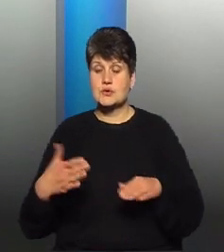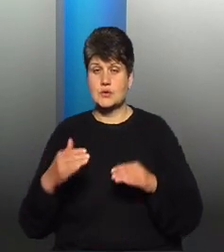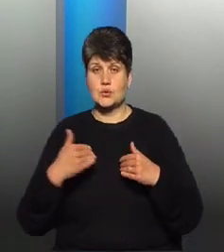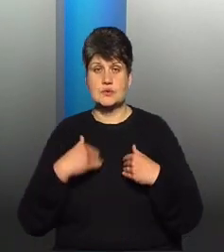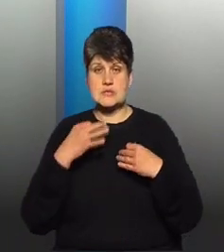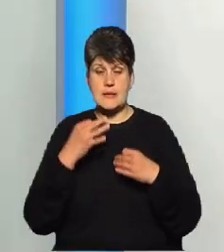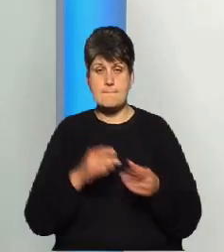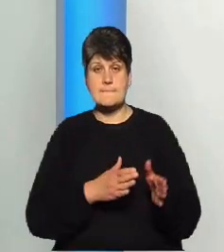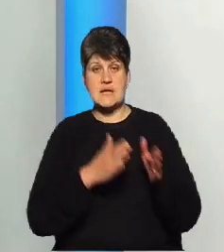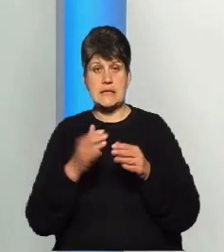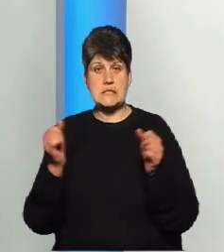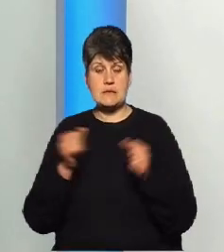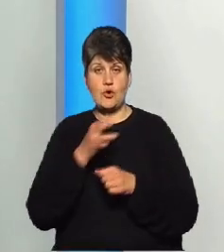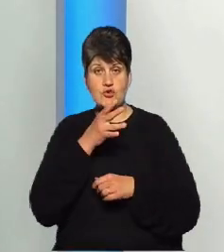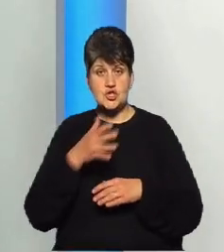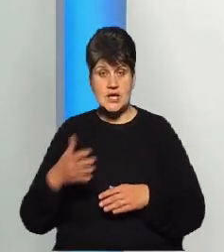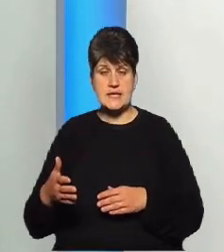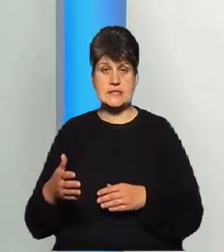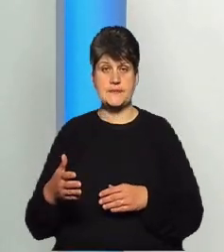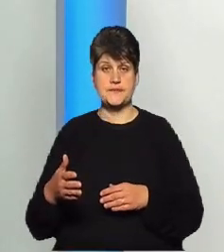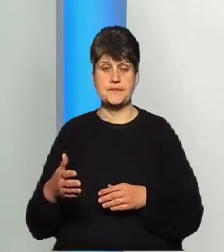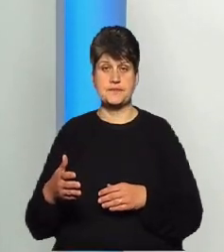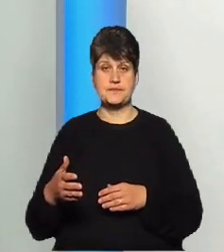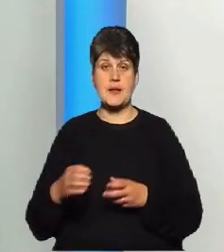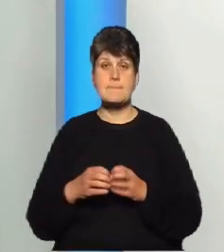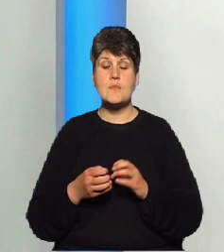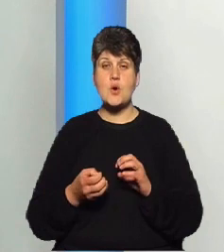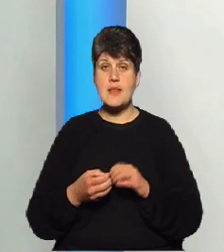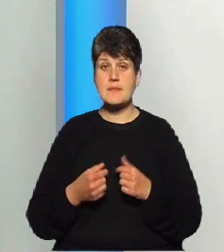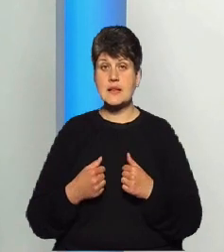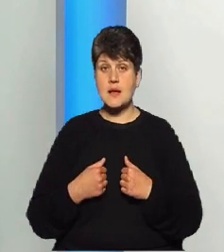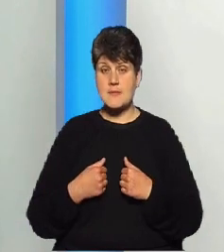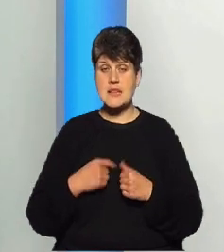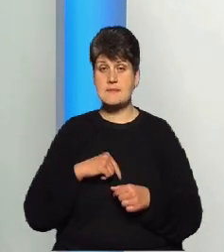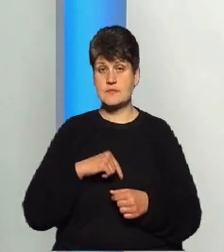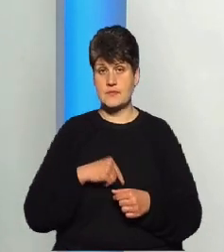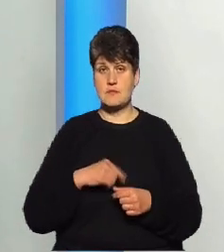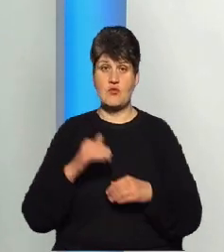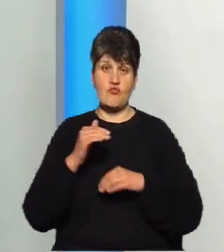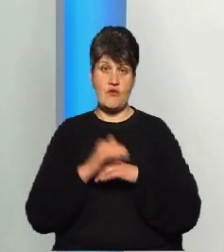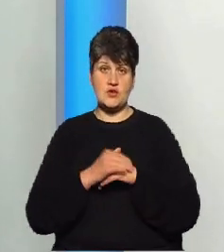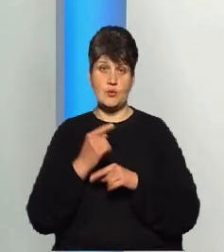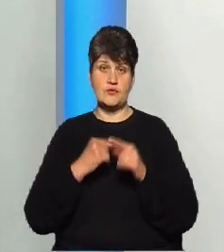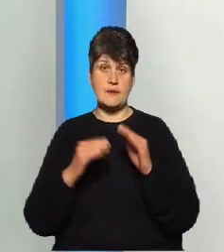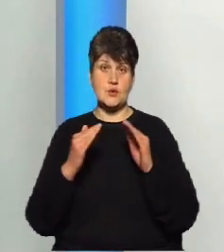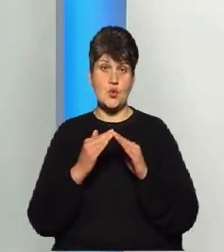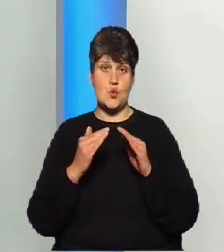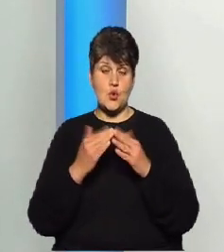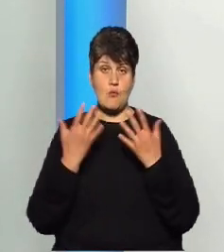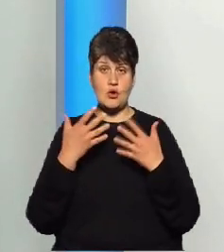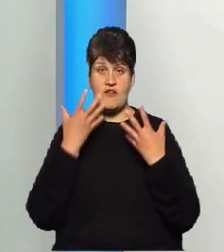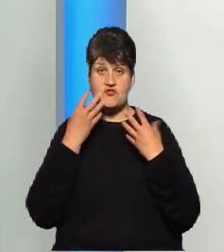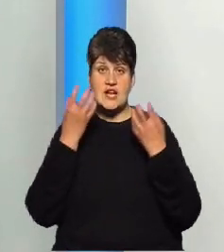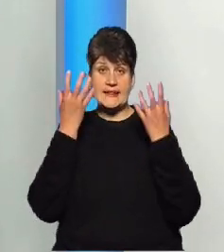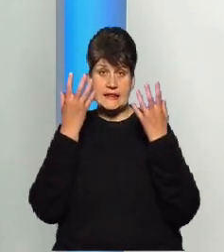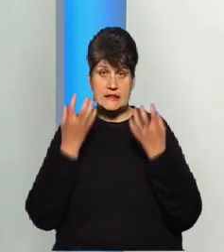більш психологічна проблема, як для мене, тому що ми ввечері повертаємося додому, коли вже темно. А сонячне